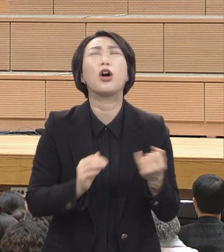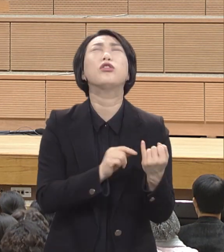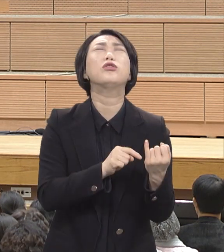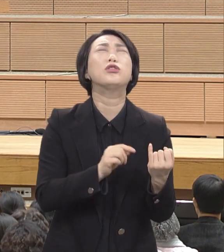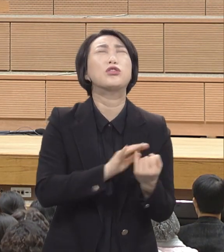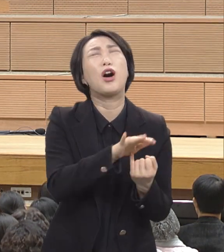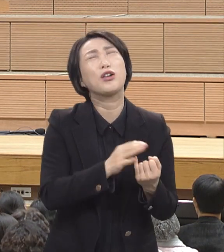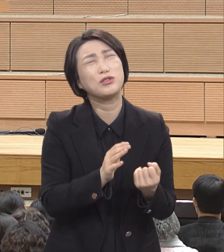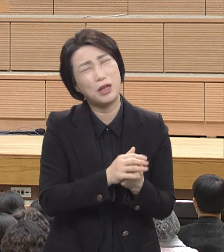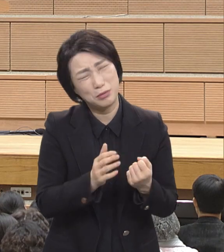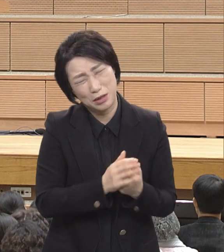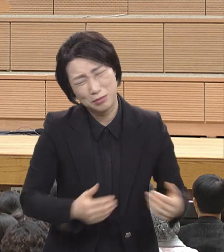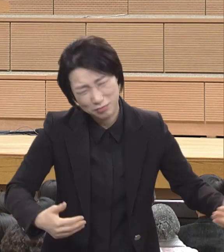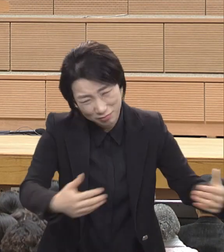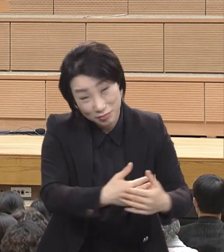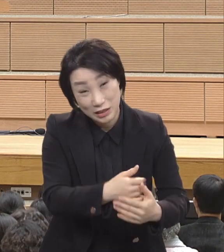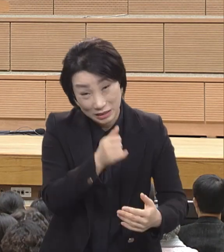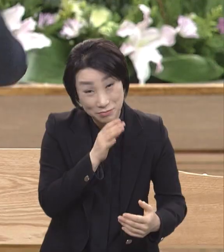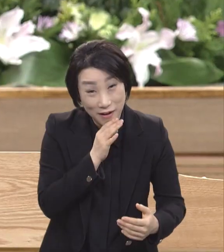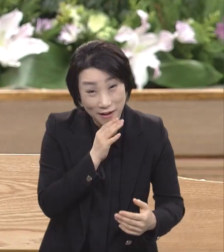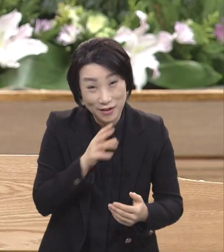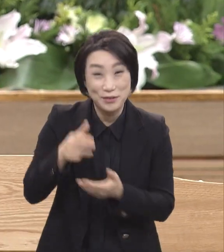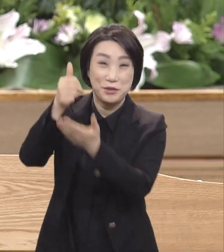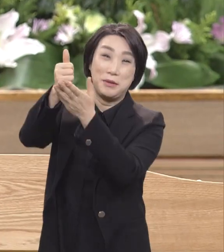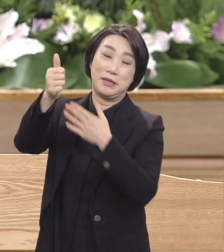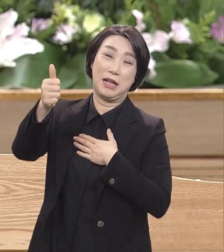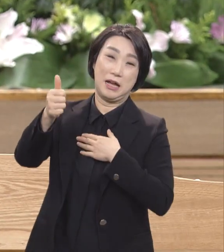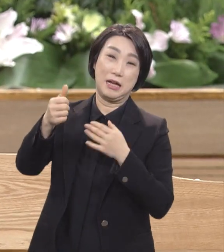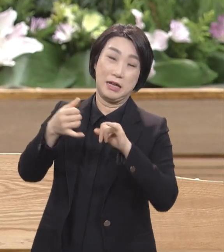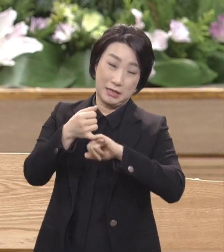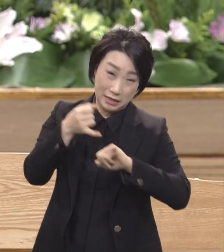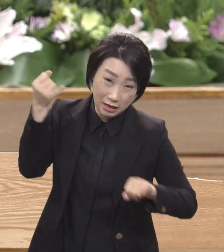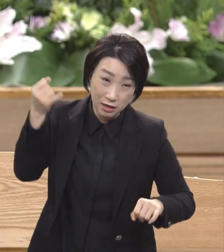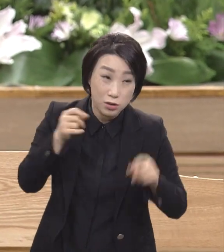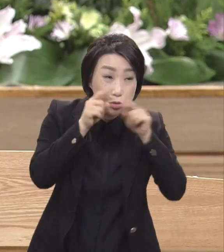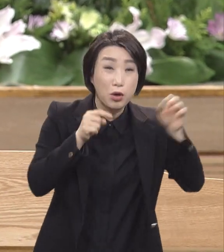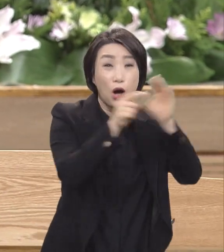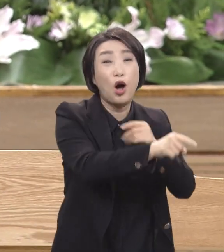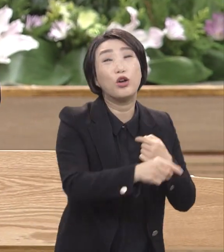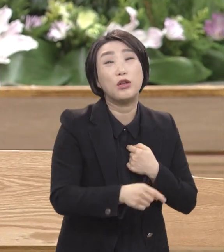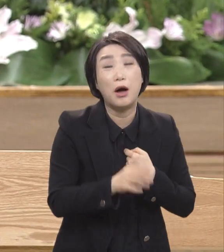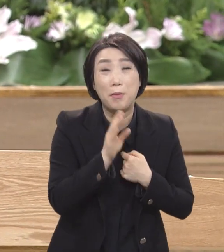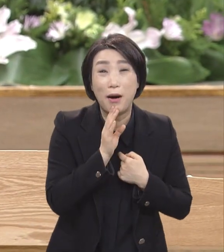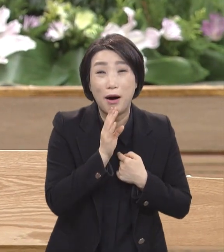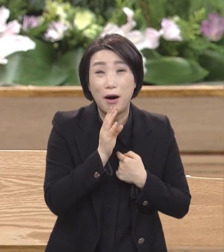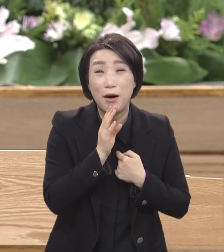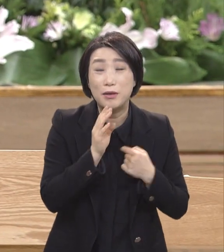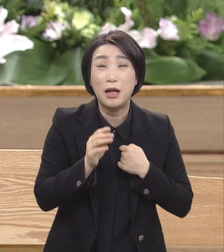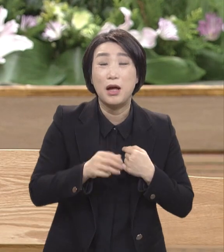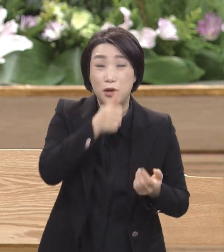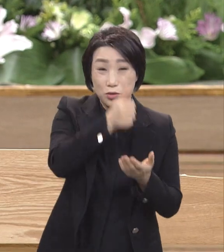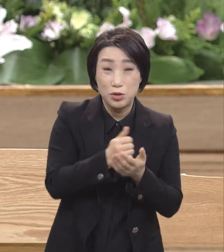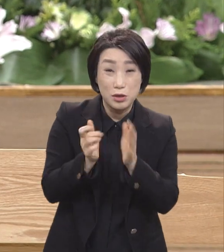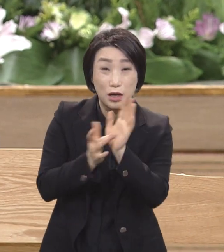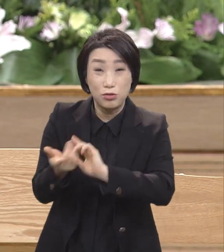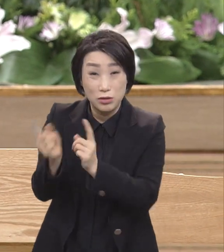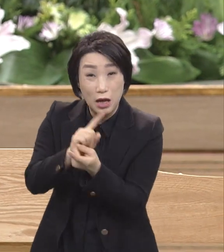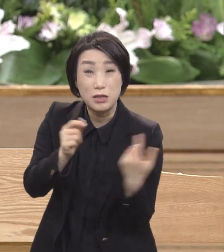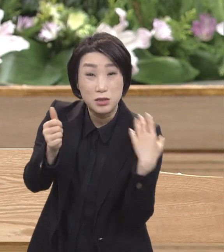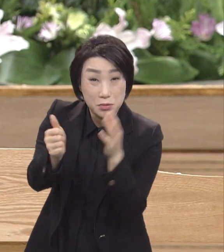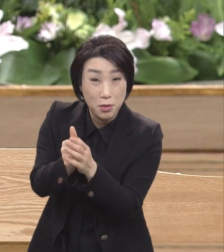주님이 날 정말로 내가 계약 파괴범으로 지옥 갈 수밖에 없었는데 그 죄를 예수님이